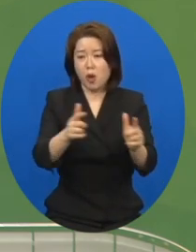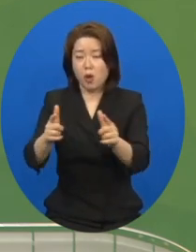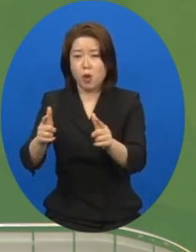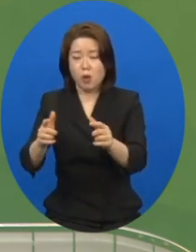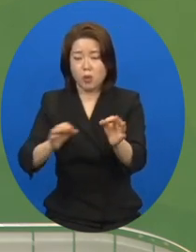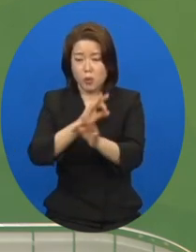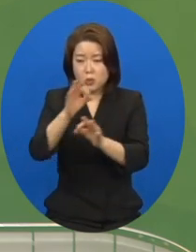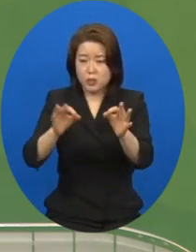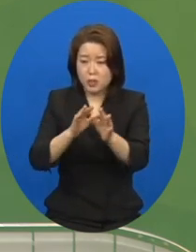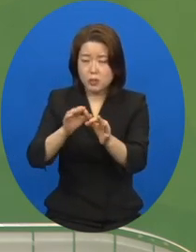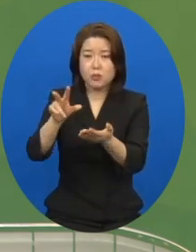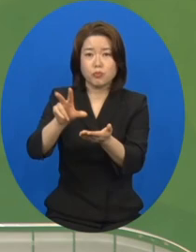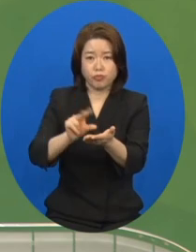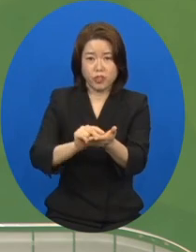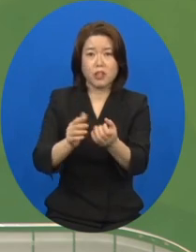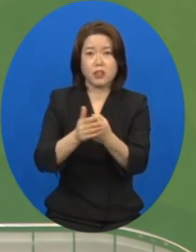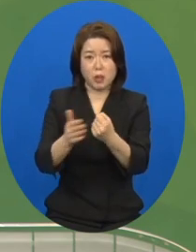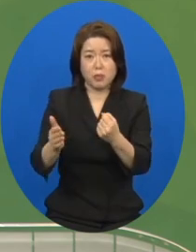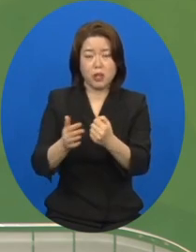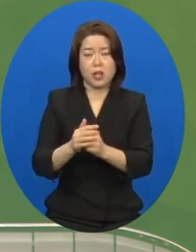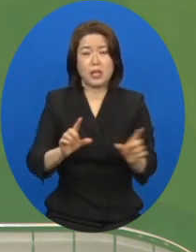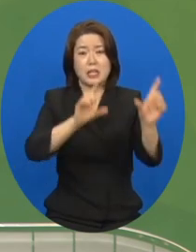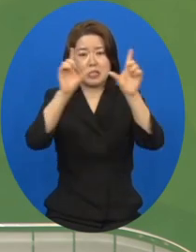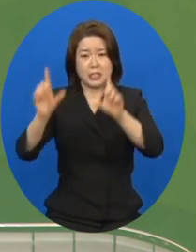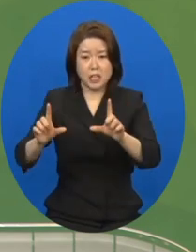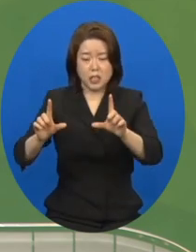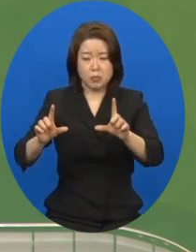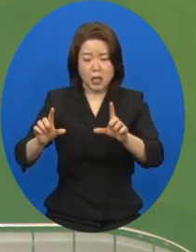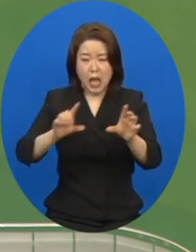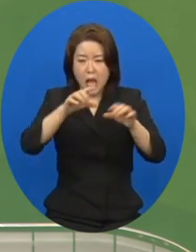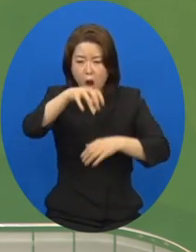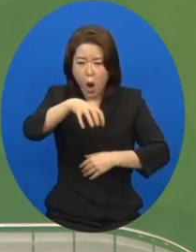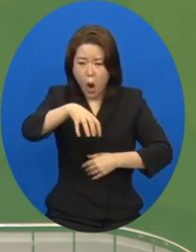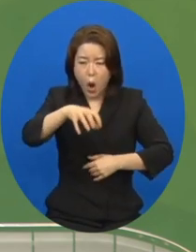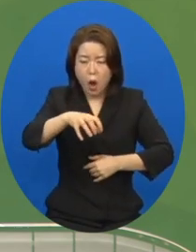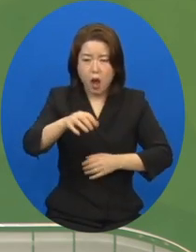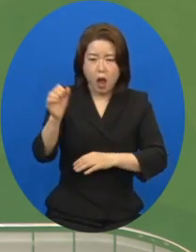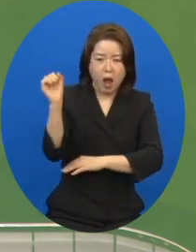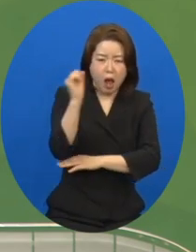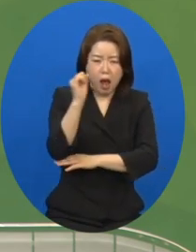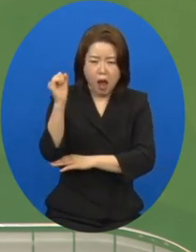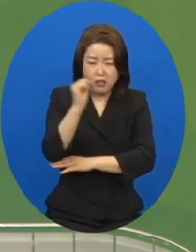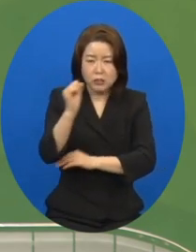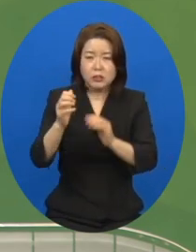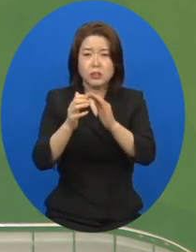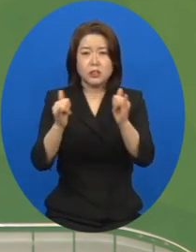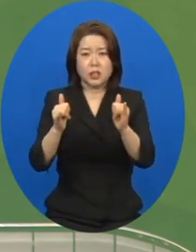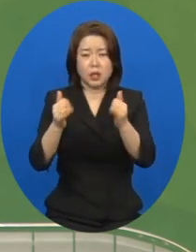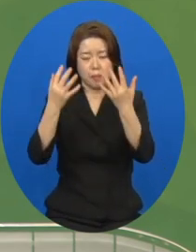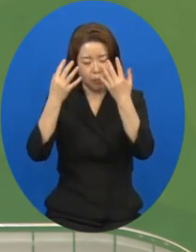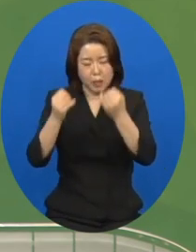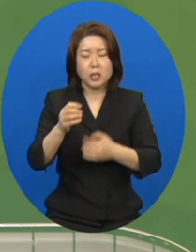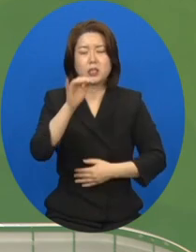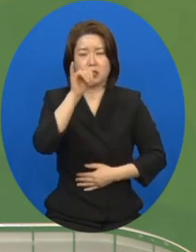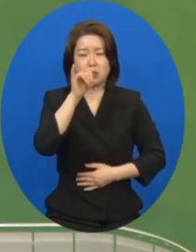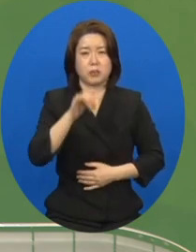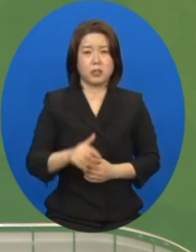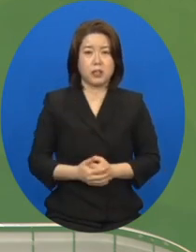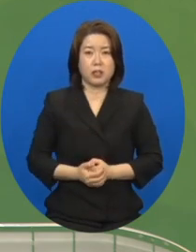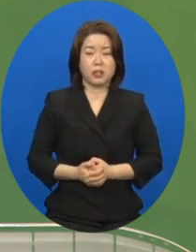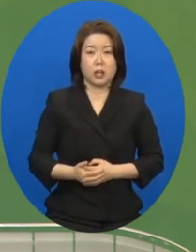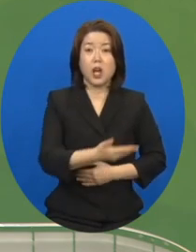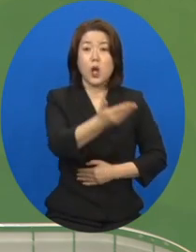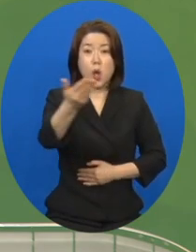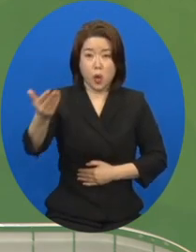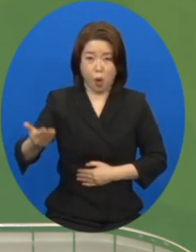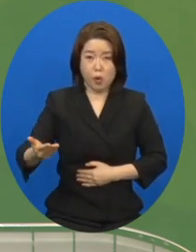재정 상황으로 삶의 터전이 흔들린 사람들이 얼마나 많은지 여러분